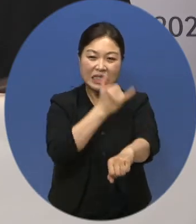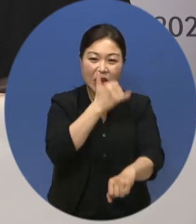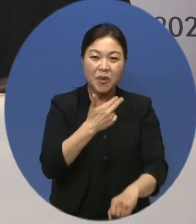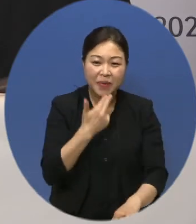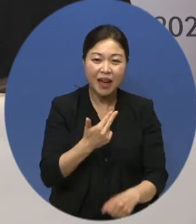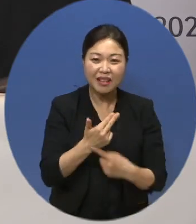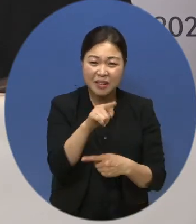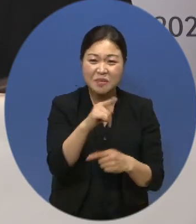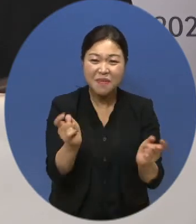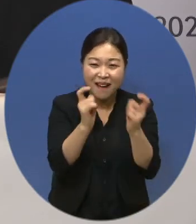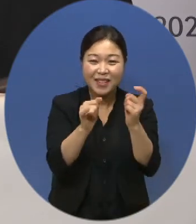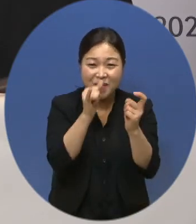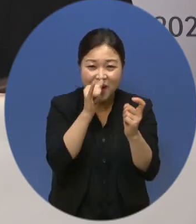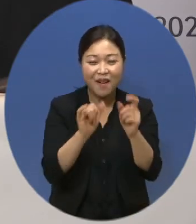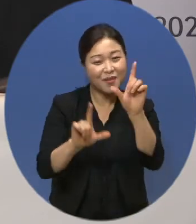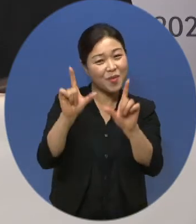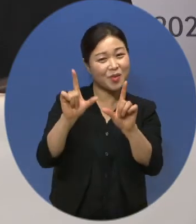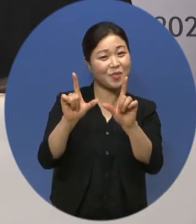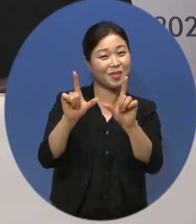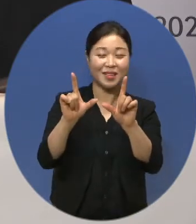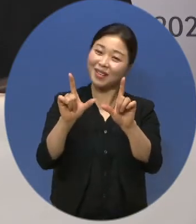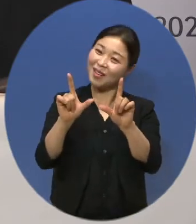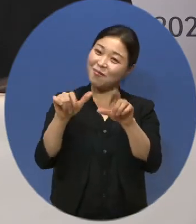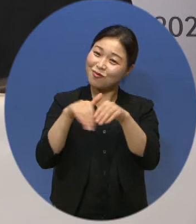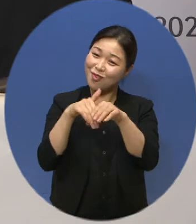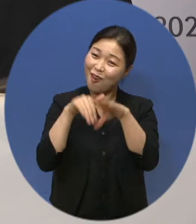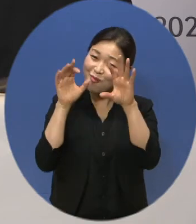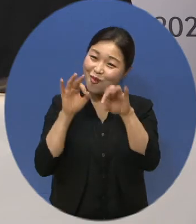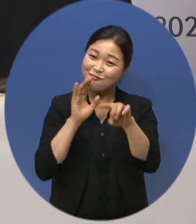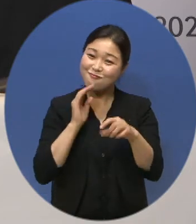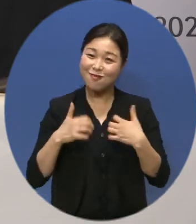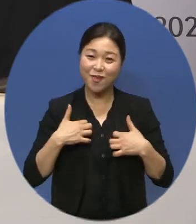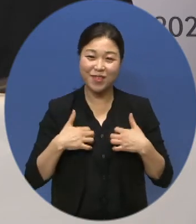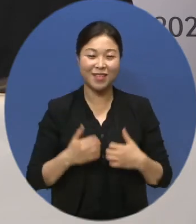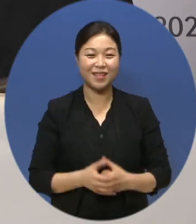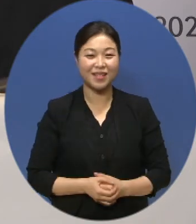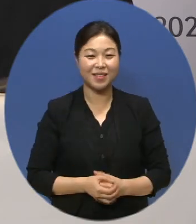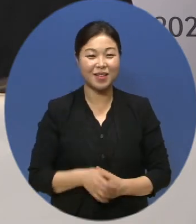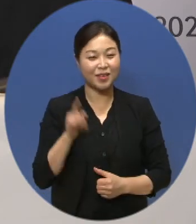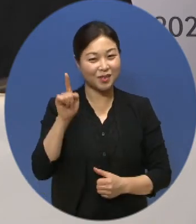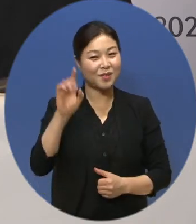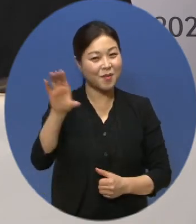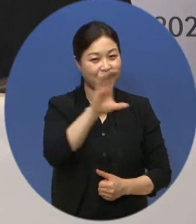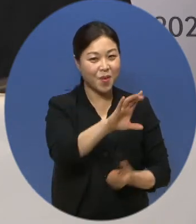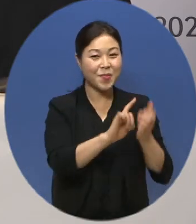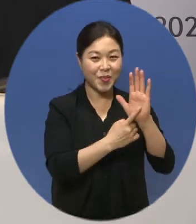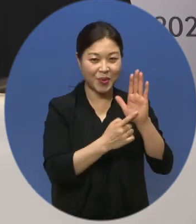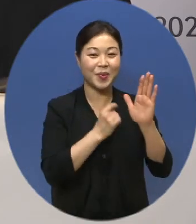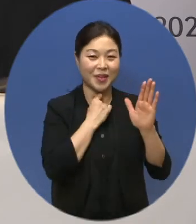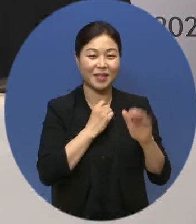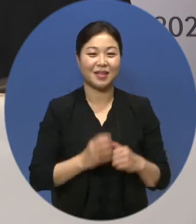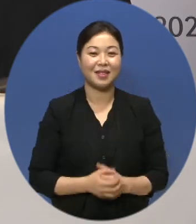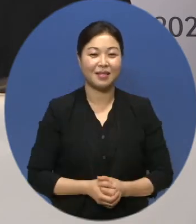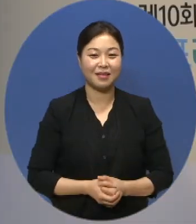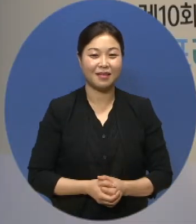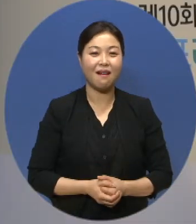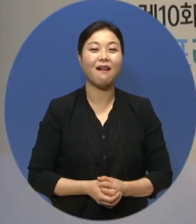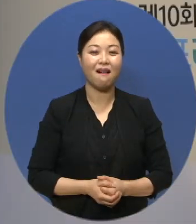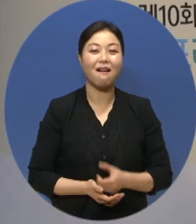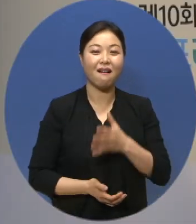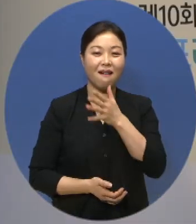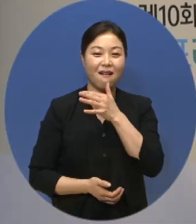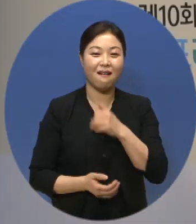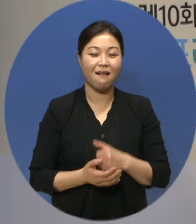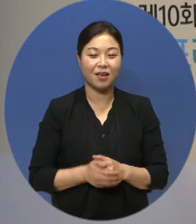좀 있고 좀 그런 문화가 저는 너무 재미가 있어서 네. 그거를 좀 반영하려고 했던 것 같습니다. 영화에서. 그렇군요.